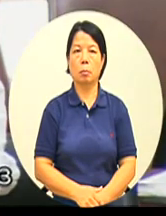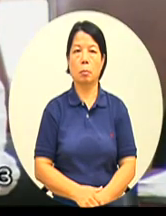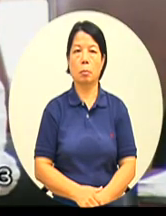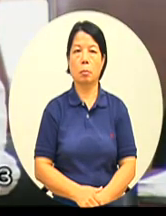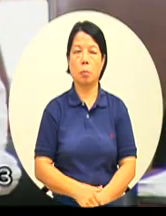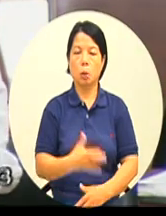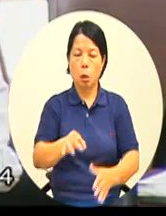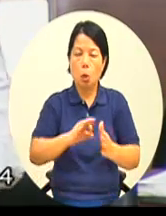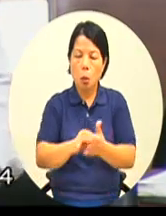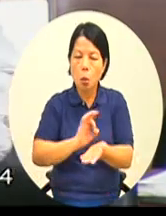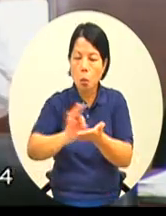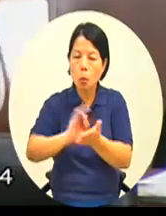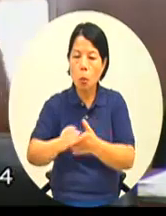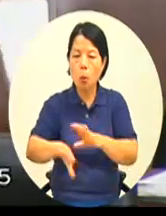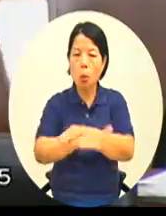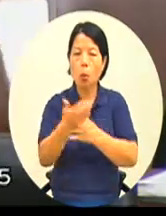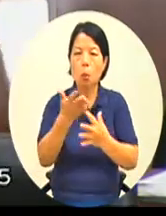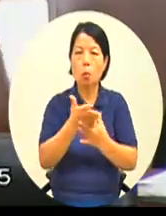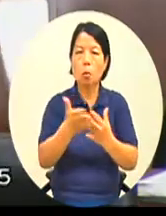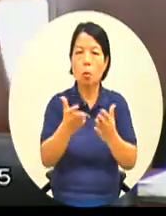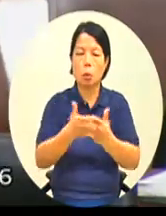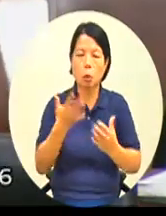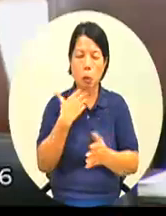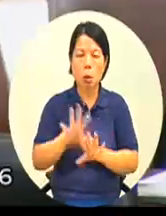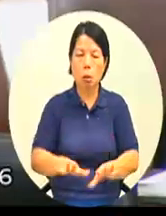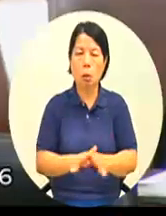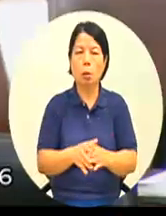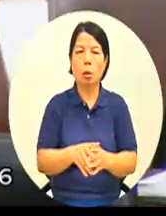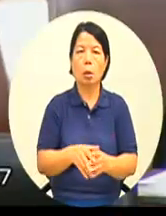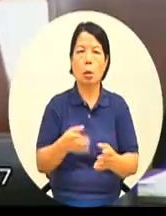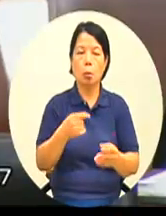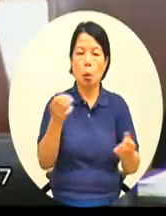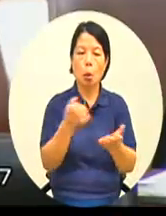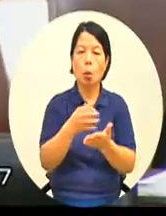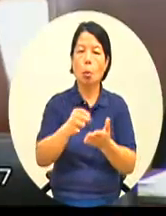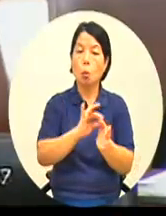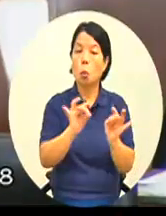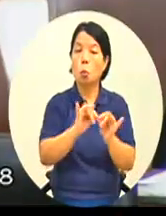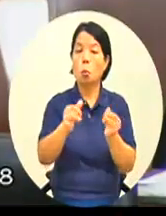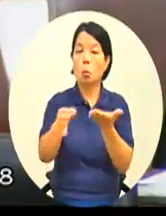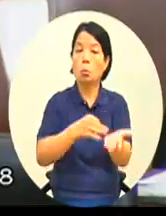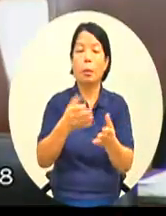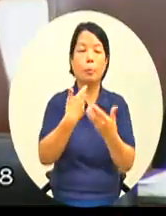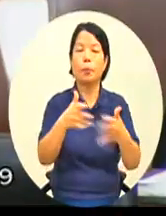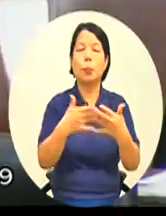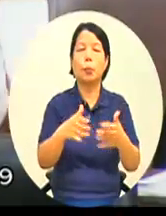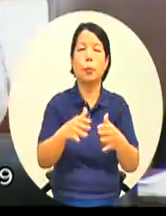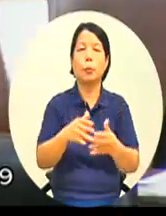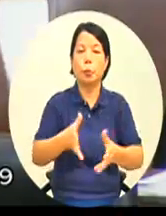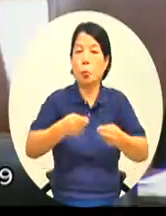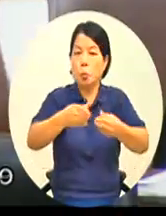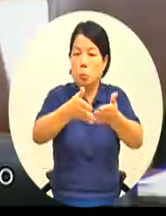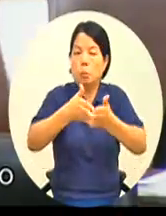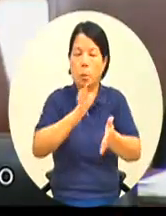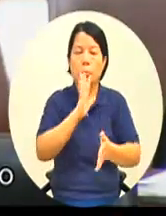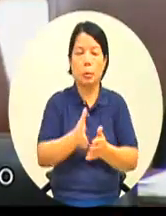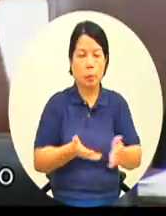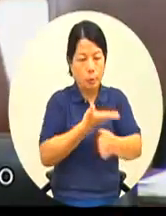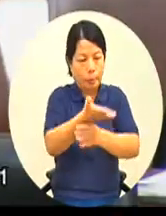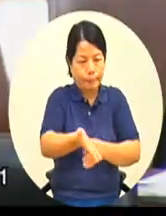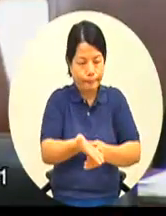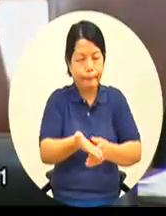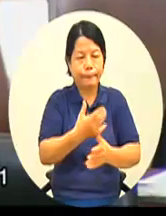于是利用闲置空间做一种资源上的转换，我也没有卖土地，我只是让你去做所谓的这个安养或护理之家